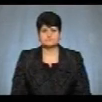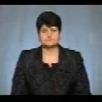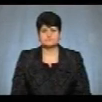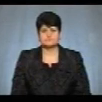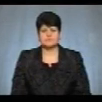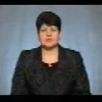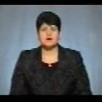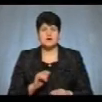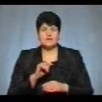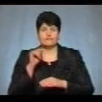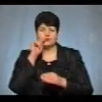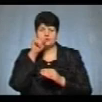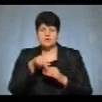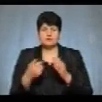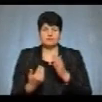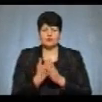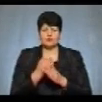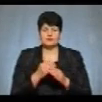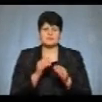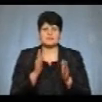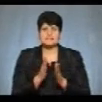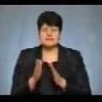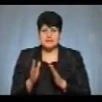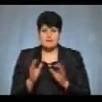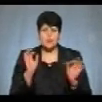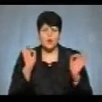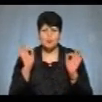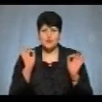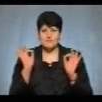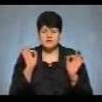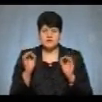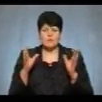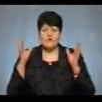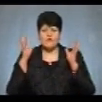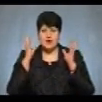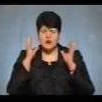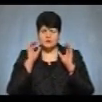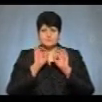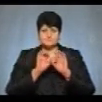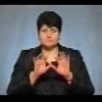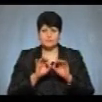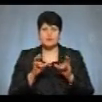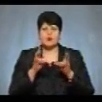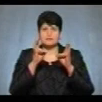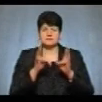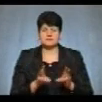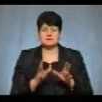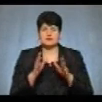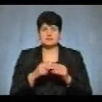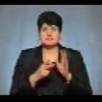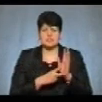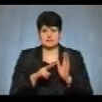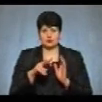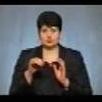Зовнішнє втручання у нову систему оповіщення стало причиною появи у радіоефірі фейкового повідомлення про радіаційну небезпеку 17